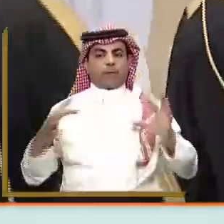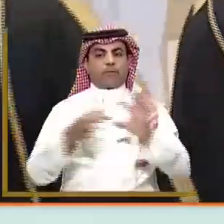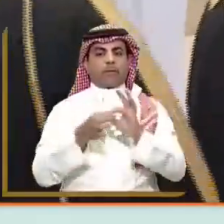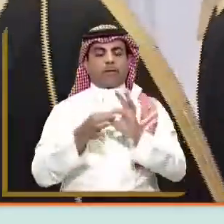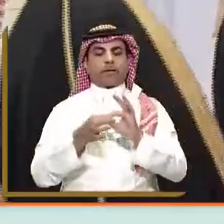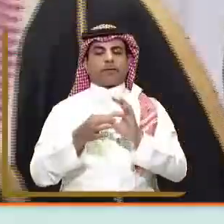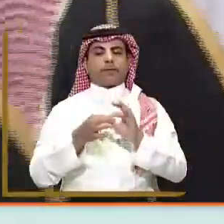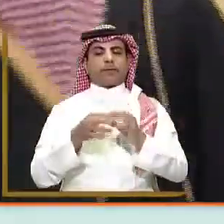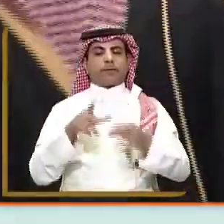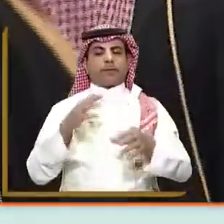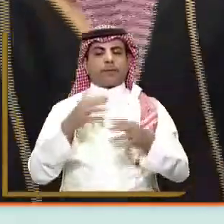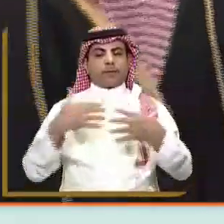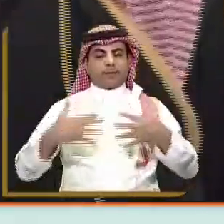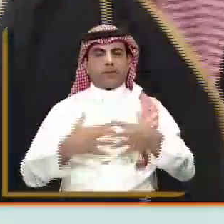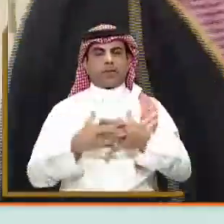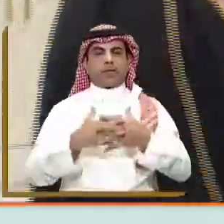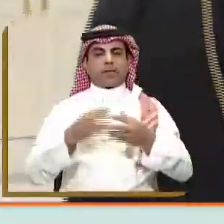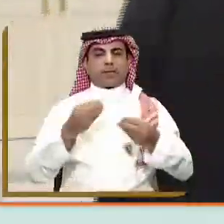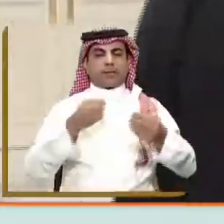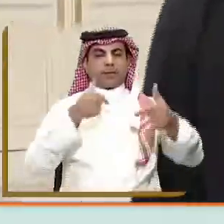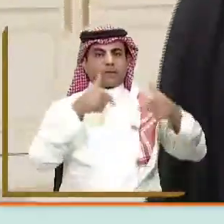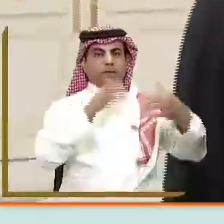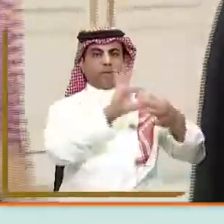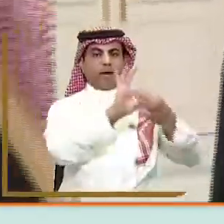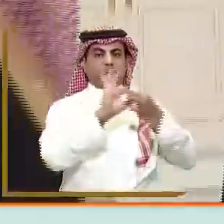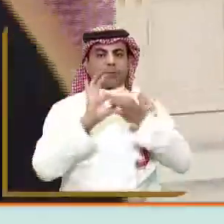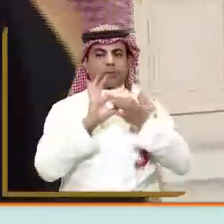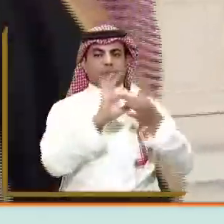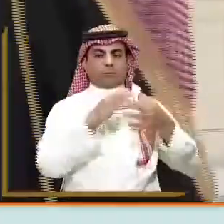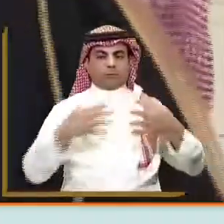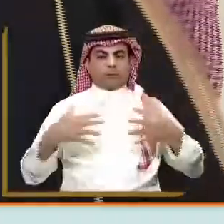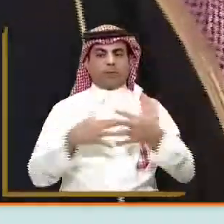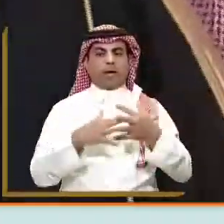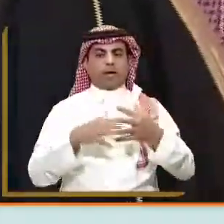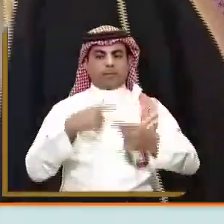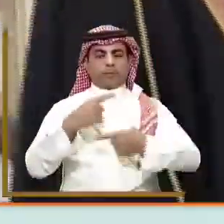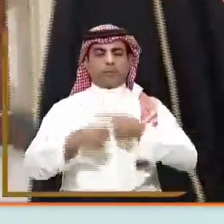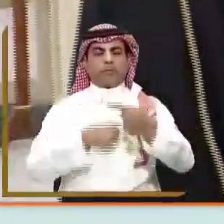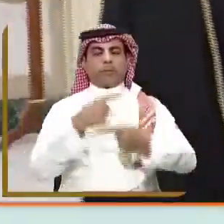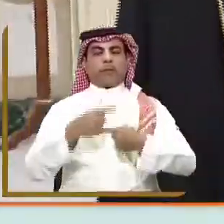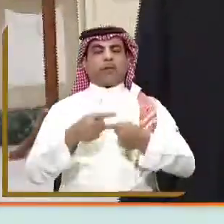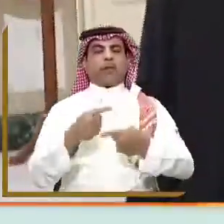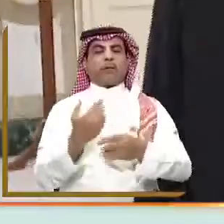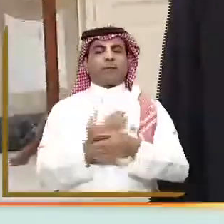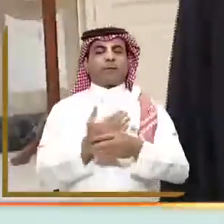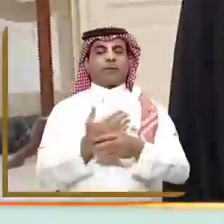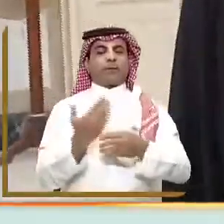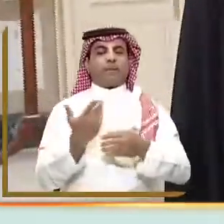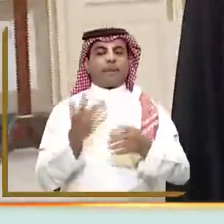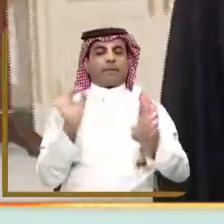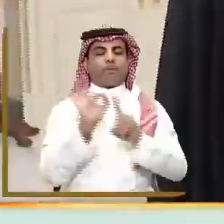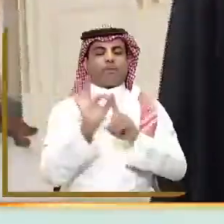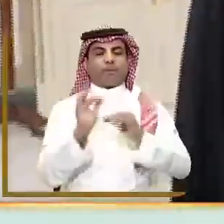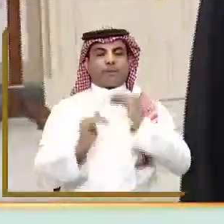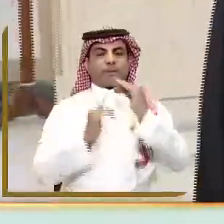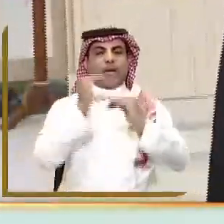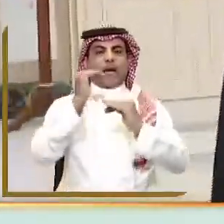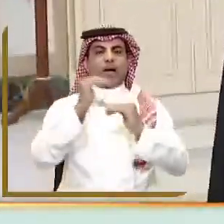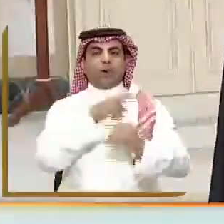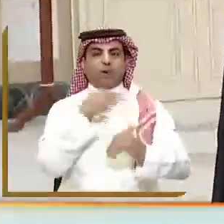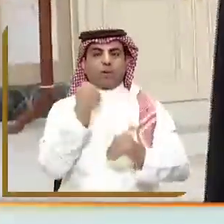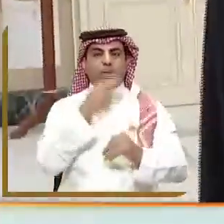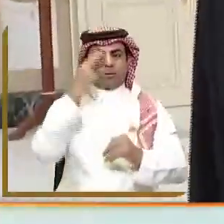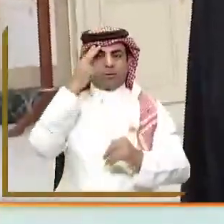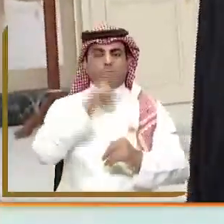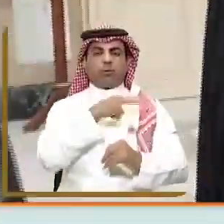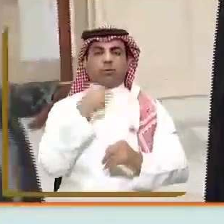جميع المجالات، واتفقا على تكثيف الاتصالات والتعاون بين المسؤولين الحكوميين والقطاع الخاص في